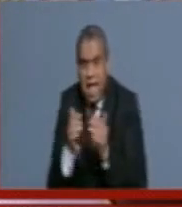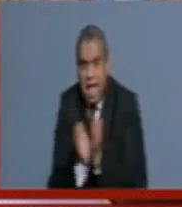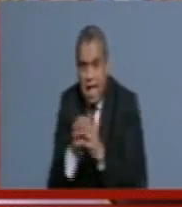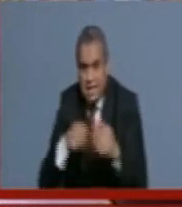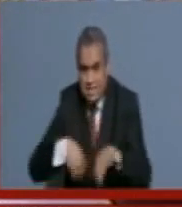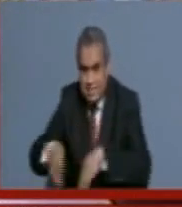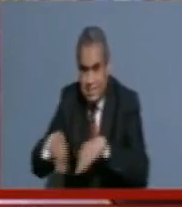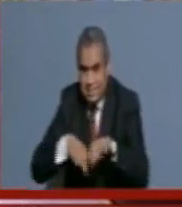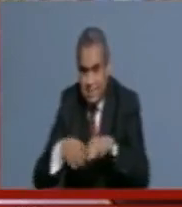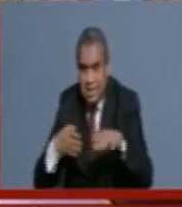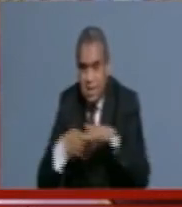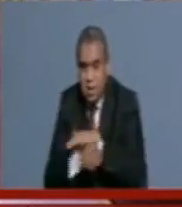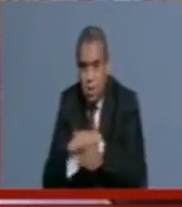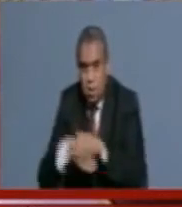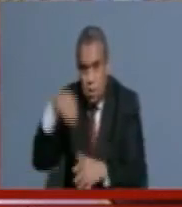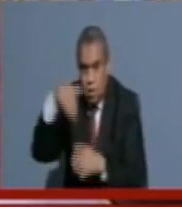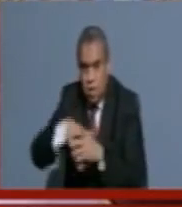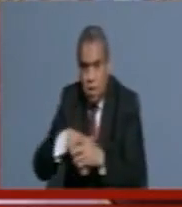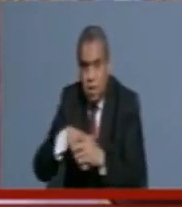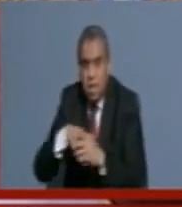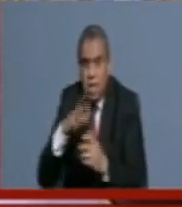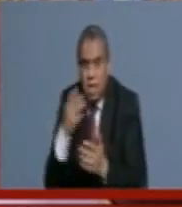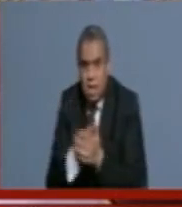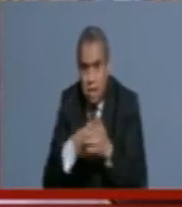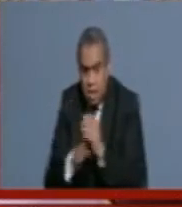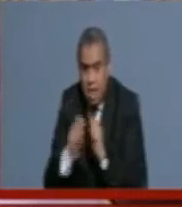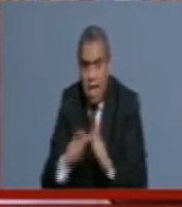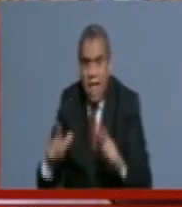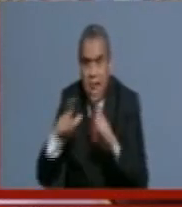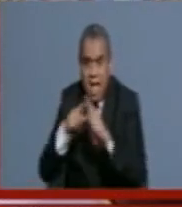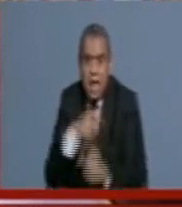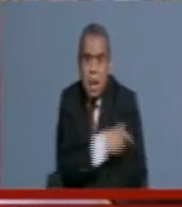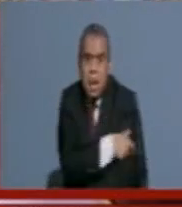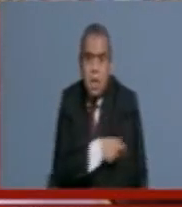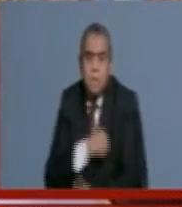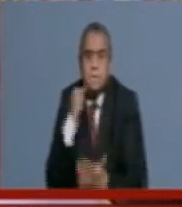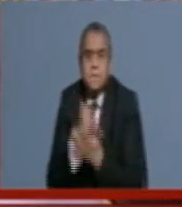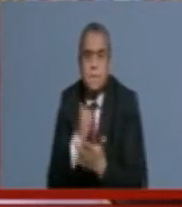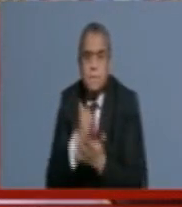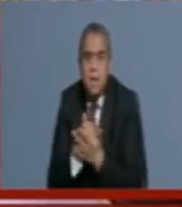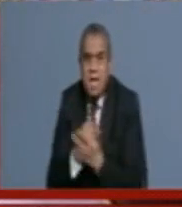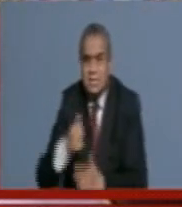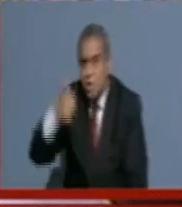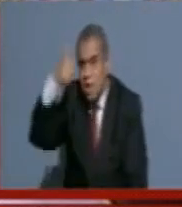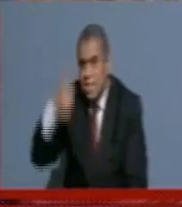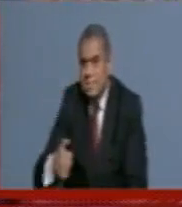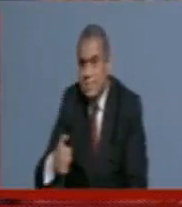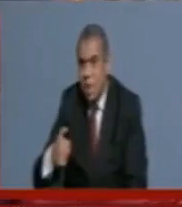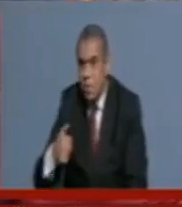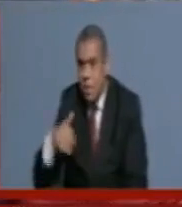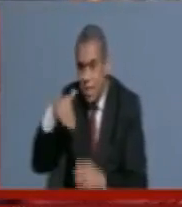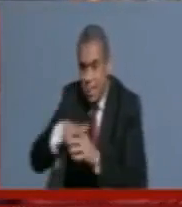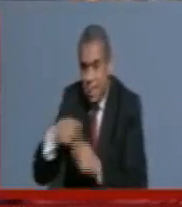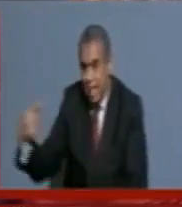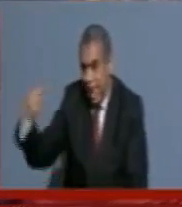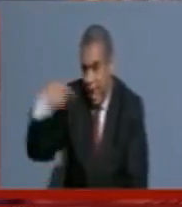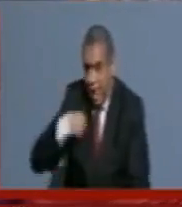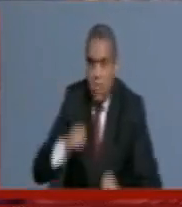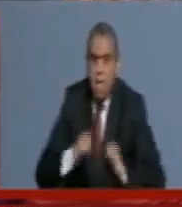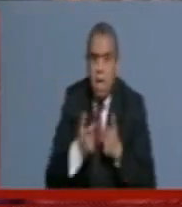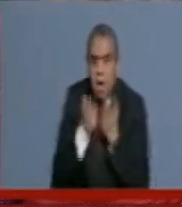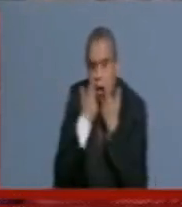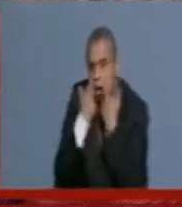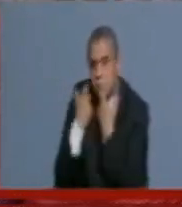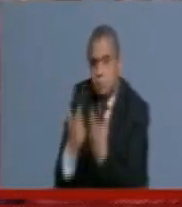لجان الاقتراع، هو من يتواجد داخل لجان الاقتراع ممثلي أو وكلاء المترشحين أو بعض